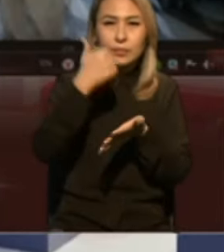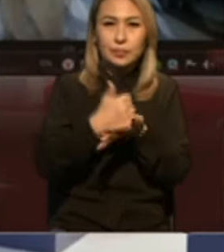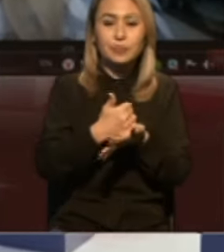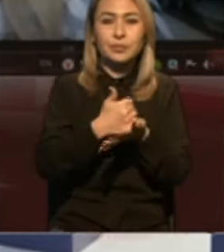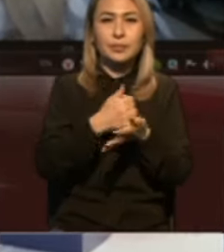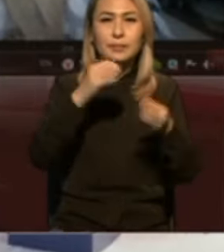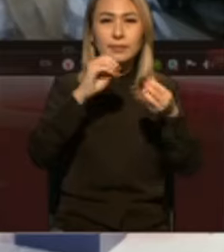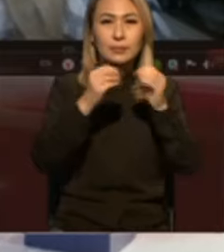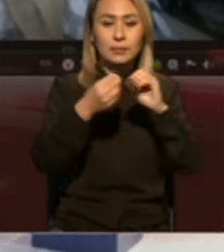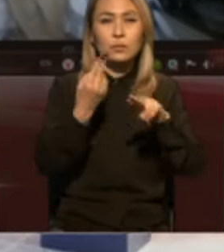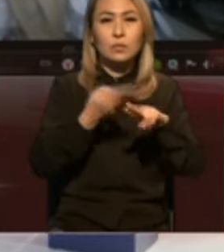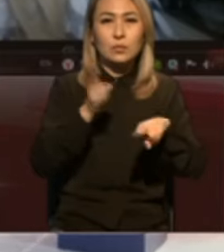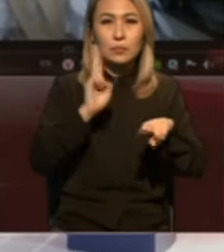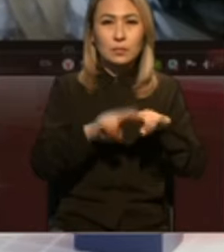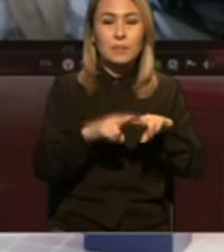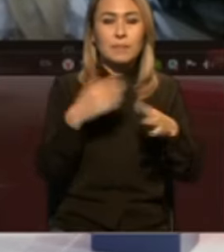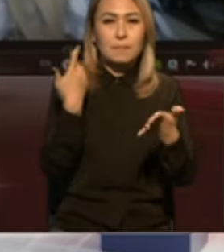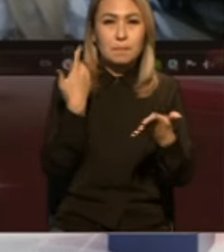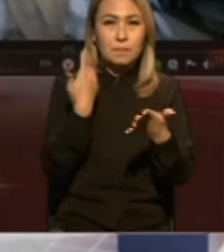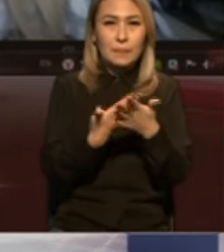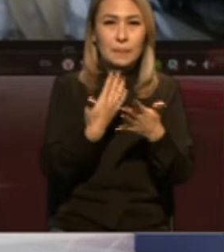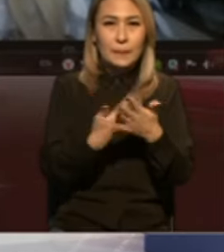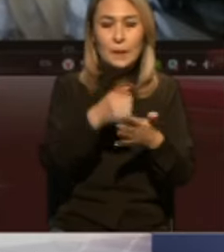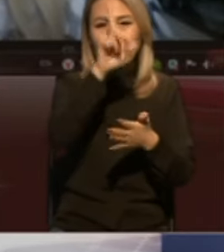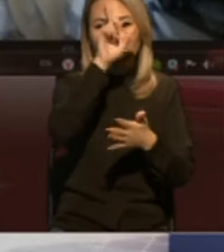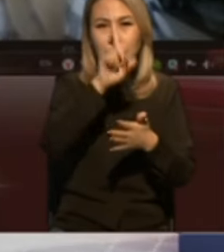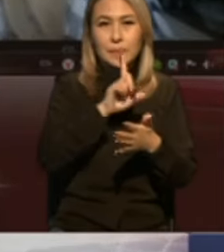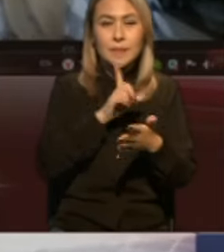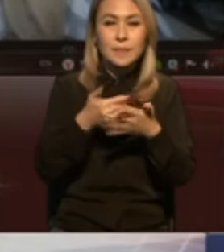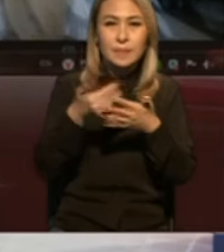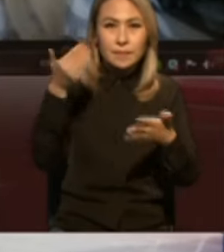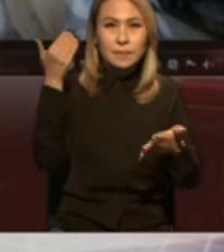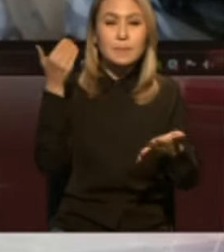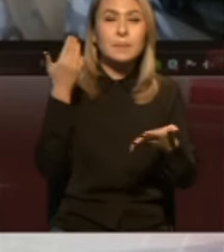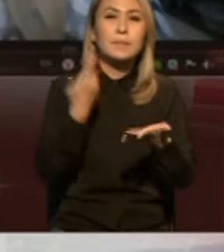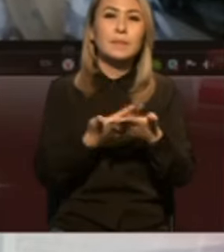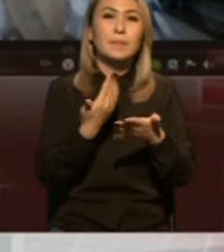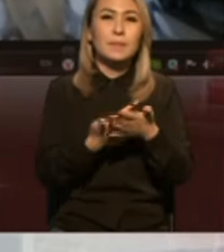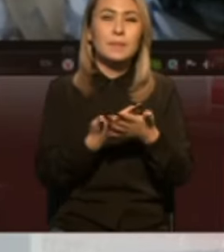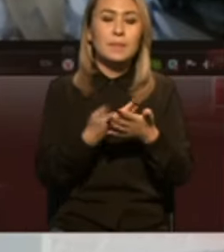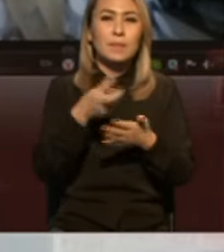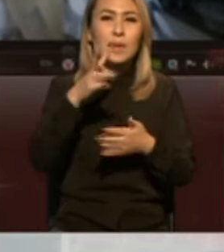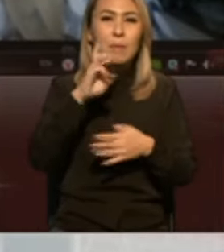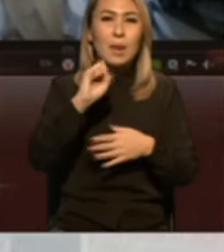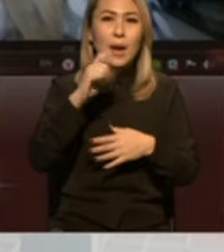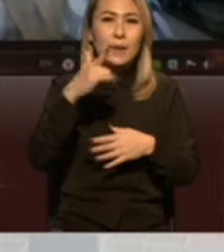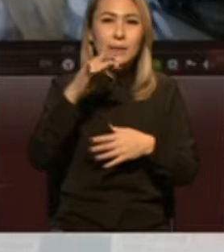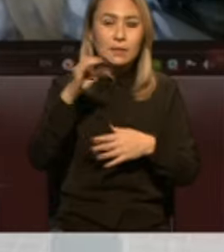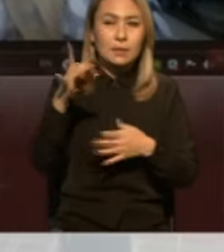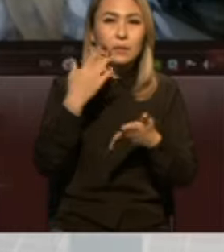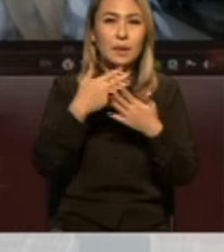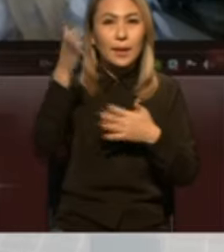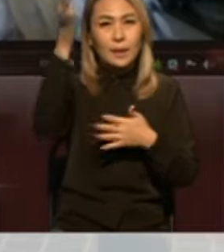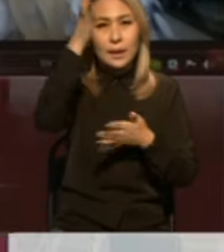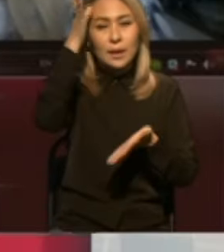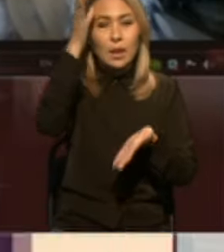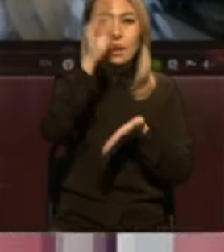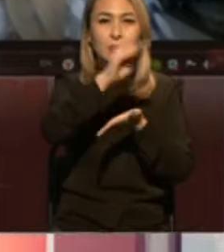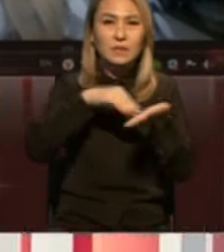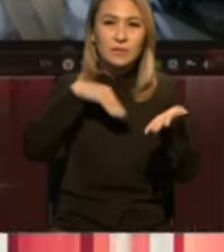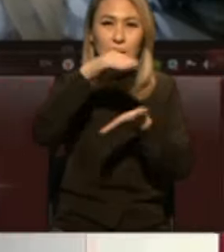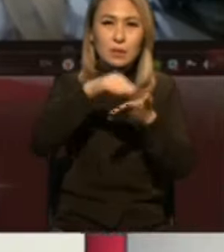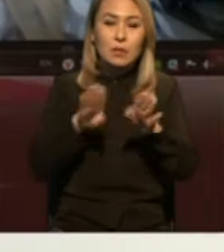ең басты мәселе осы. Мысалы, проект болсын немесе жаңадай магистрлік, докторлық диссертациялары ортақ